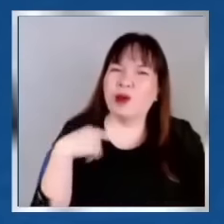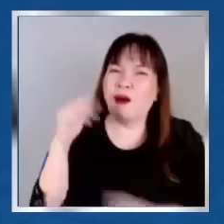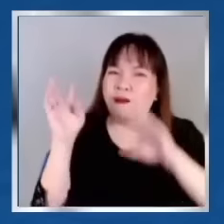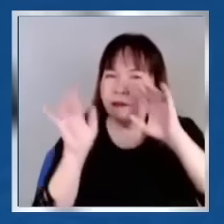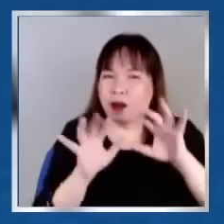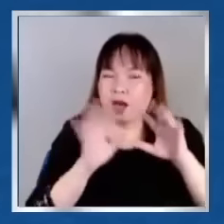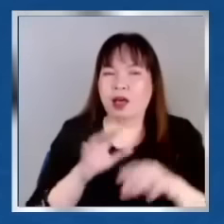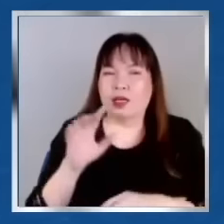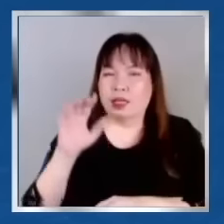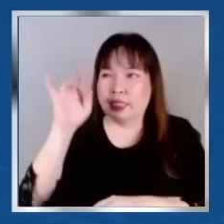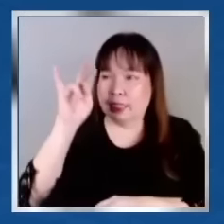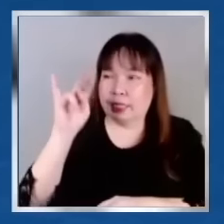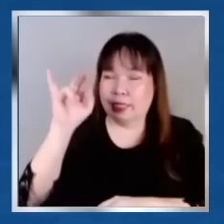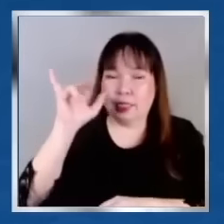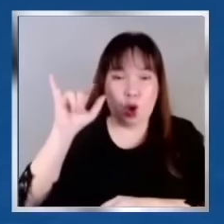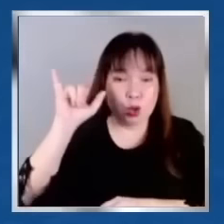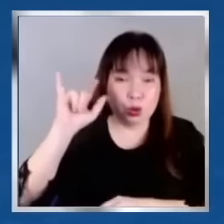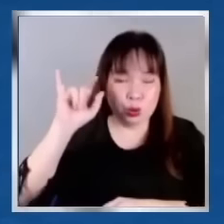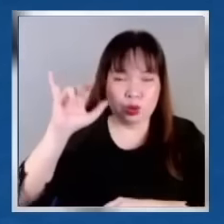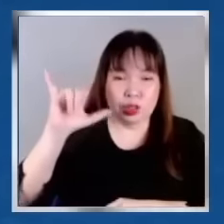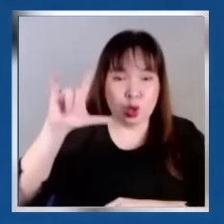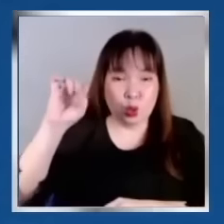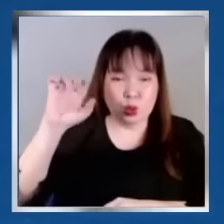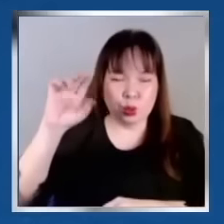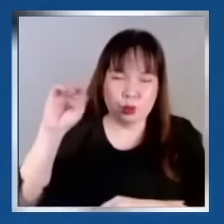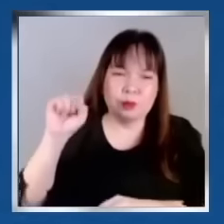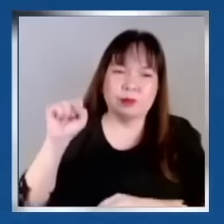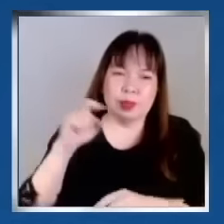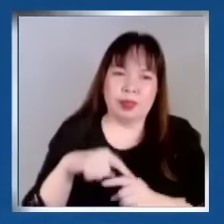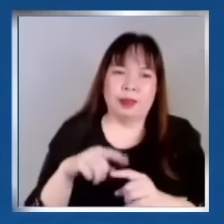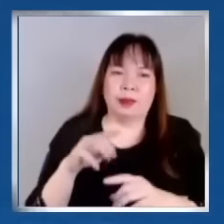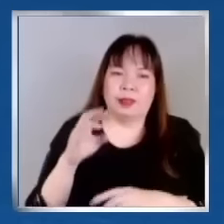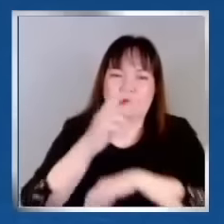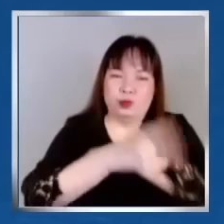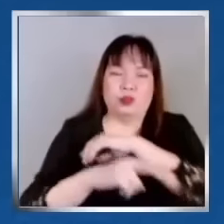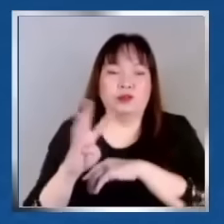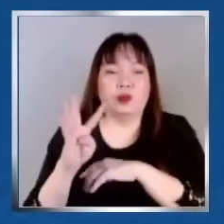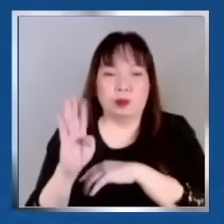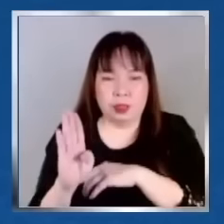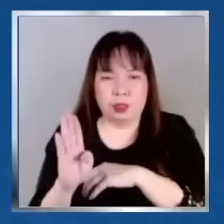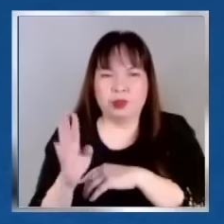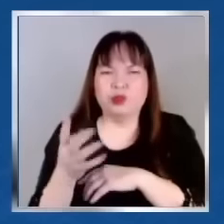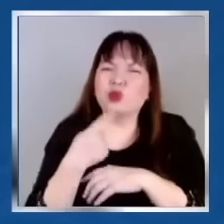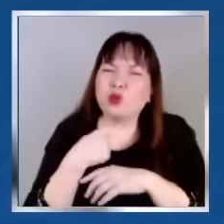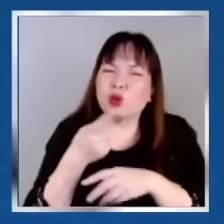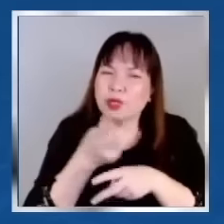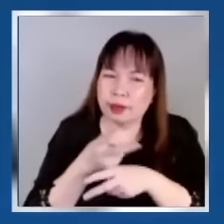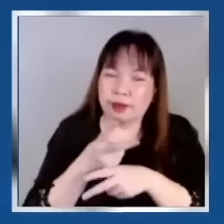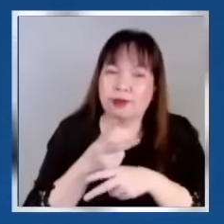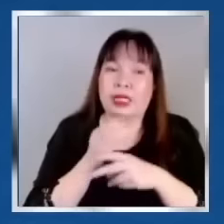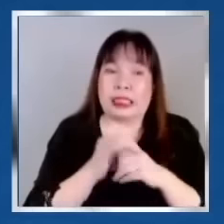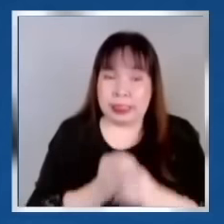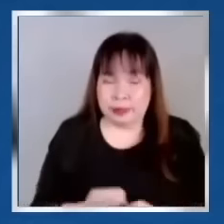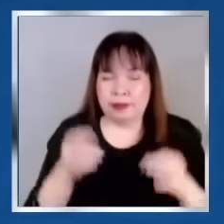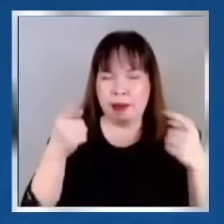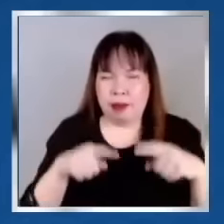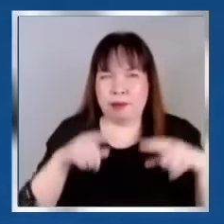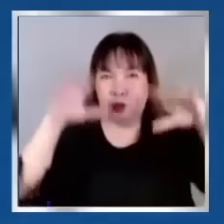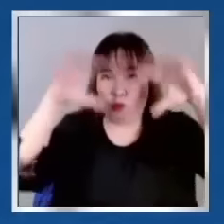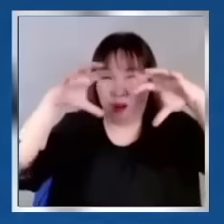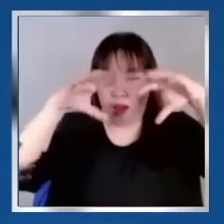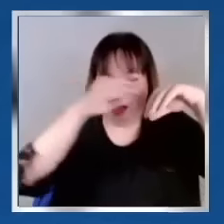May heavy to intense rains sa Palawan, kaya maghanda sa banta ng baha o pagguho ng lupa. Maaaring maulit yan sa